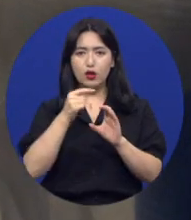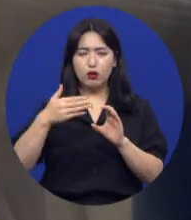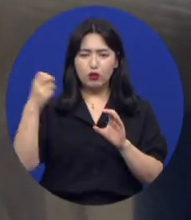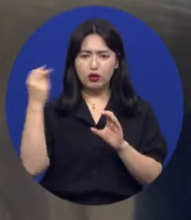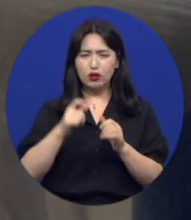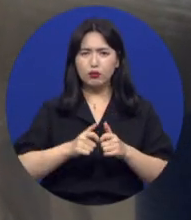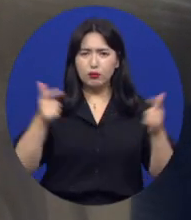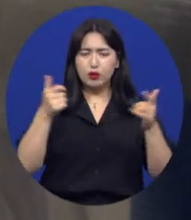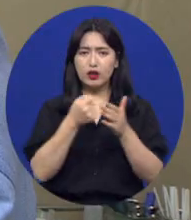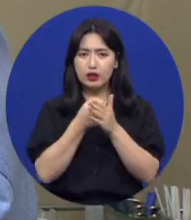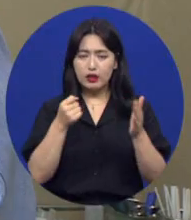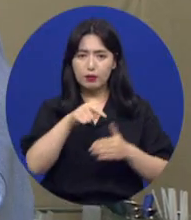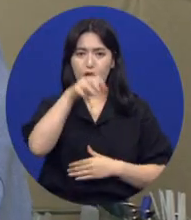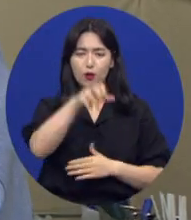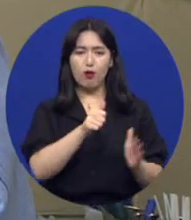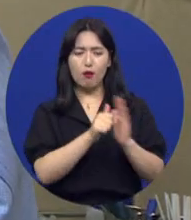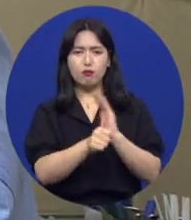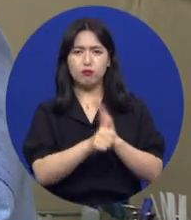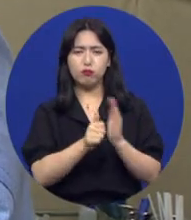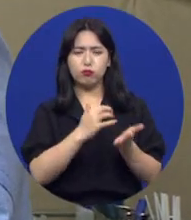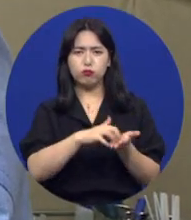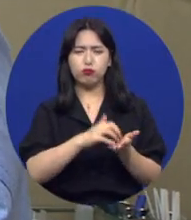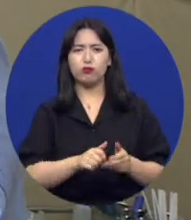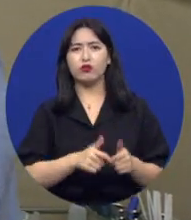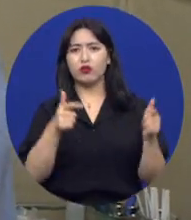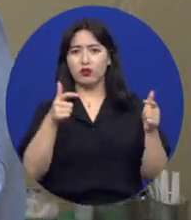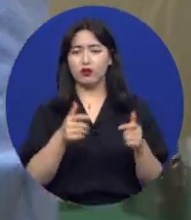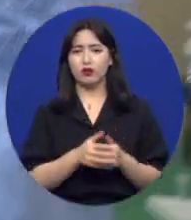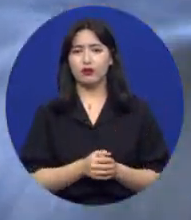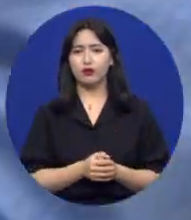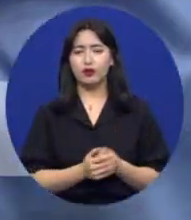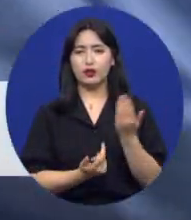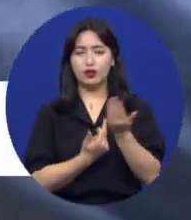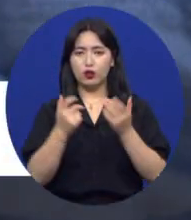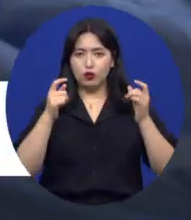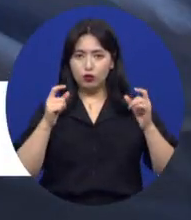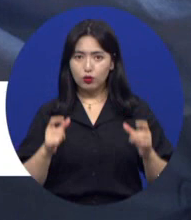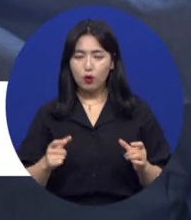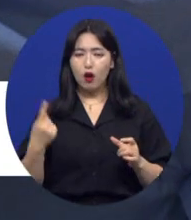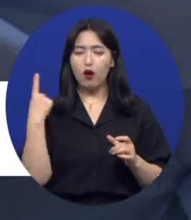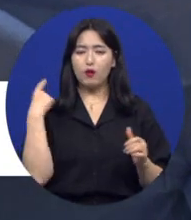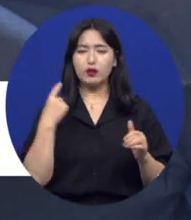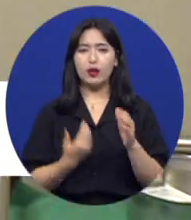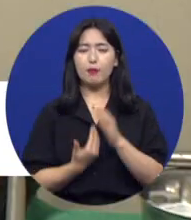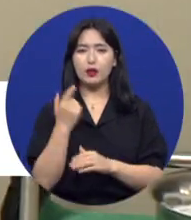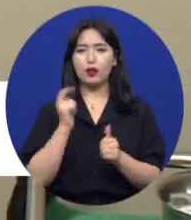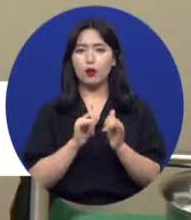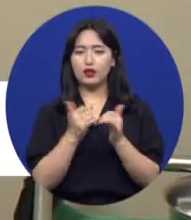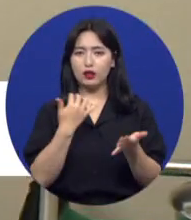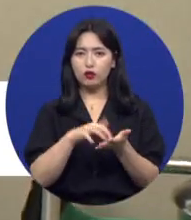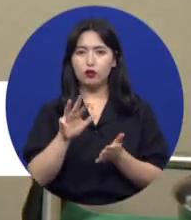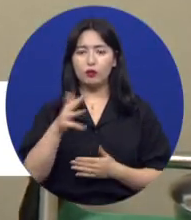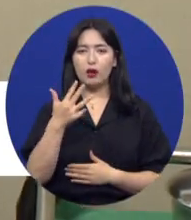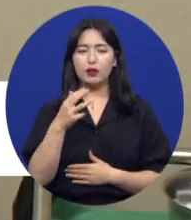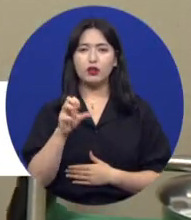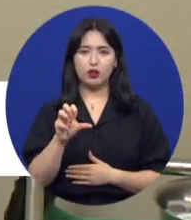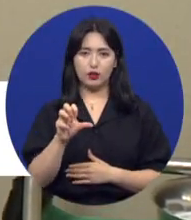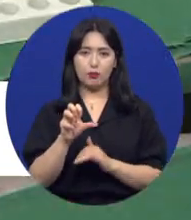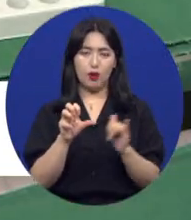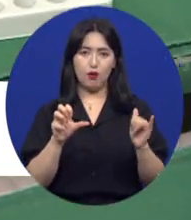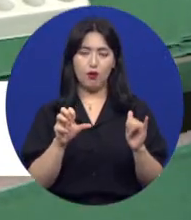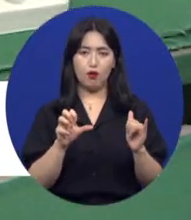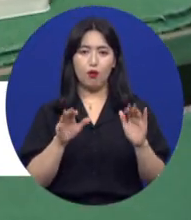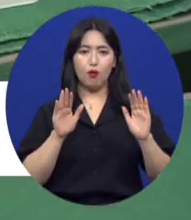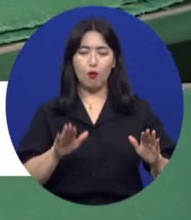확산되면서 이 옷을 찾는 환자들도 늘고 있습니다 제주지역에서 어제 발생한 확진 자는 800 35명